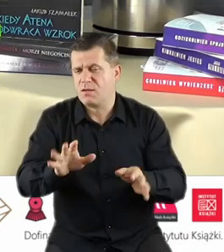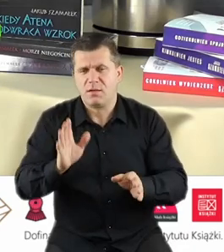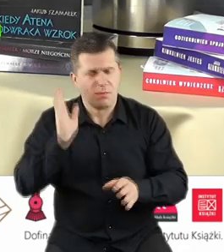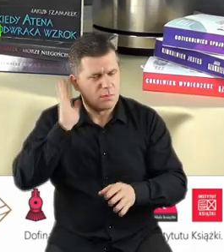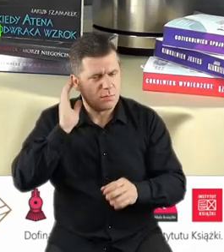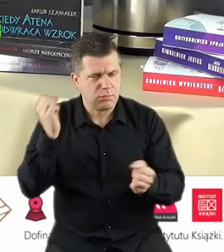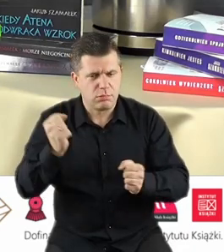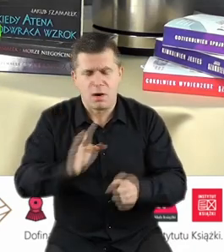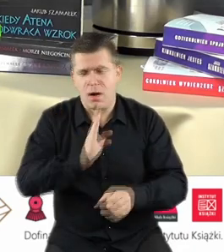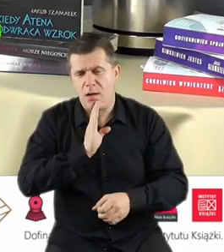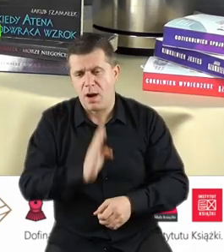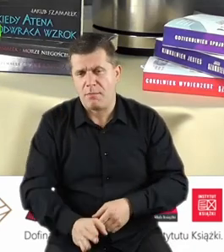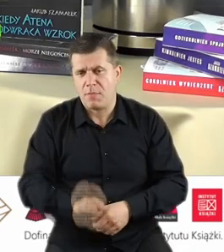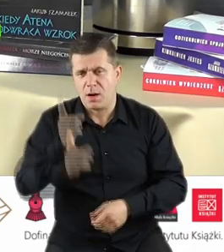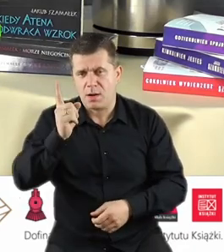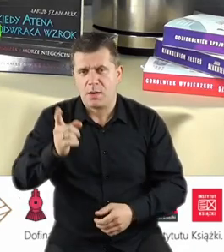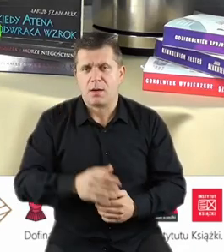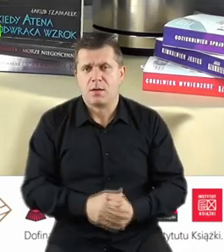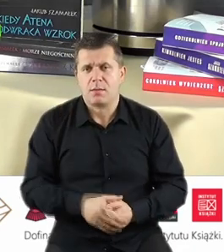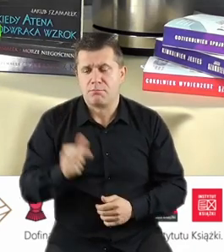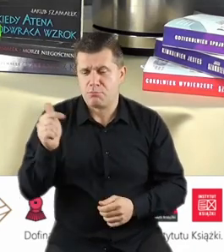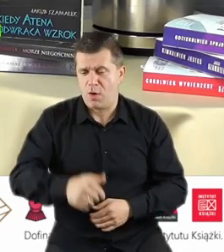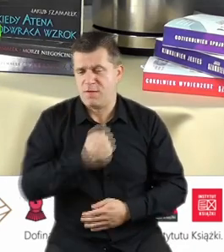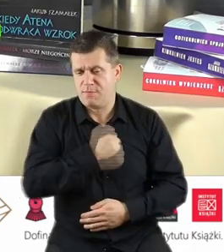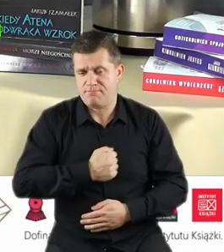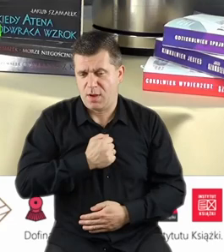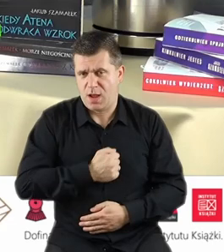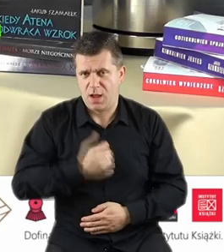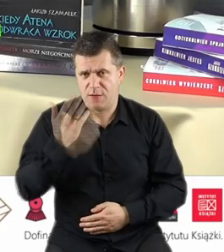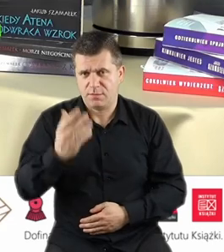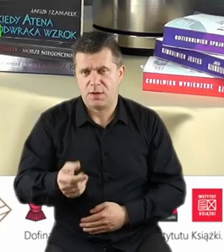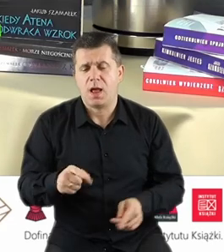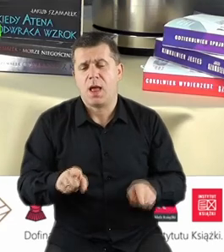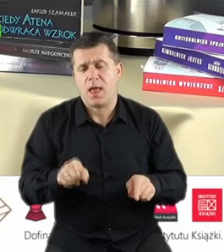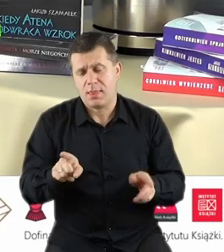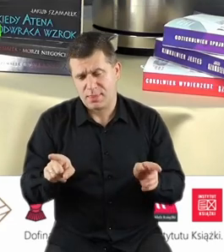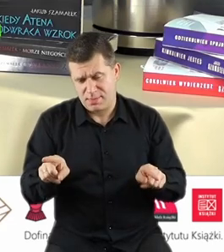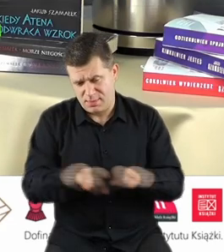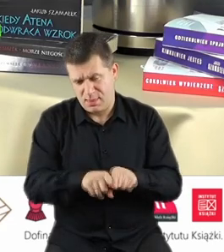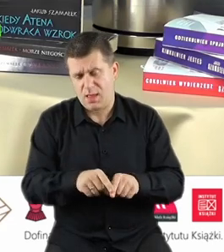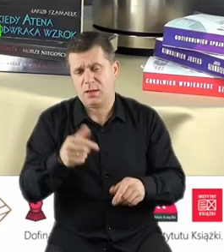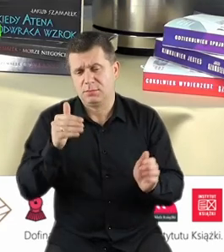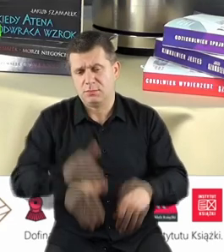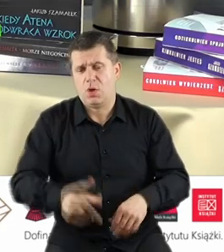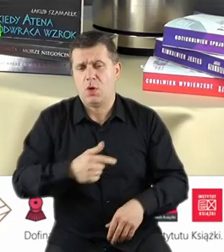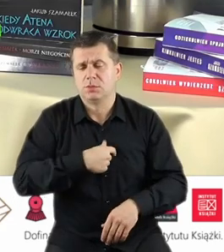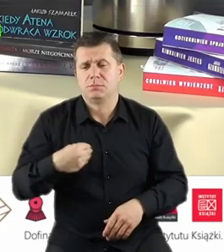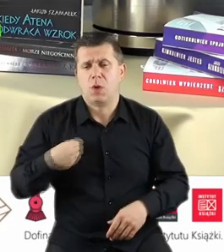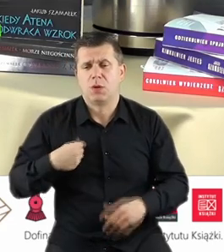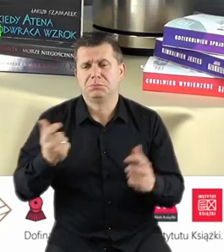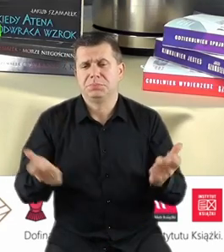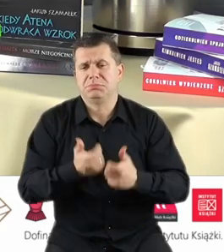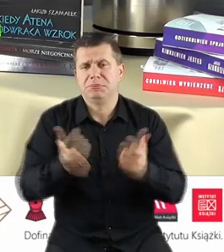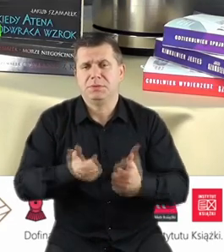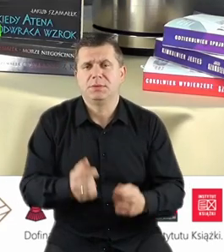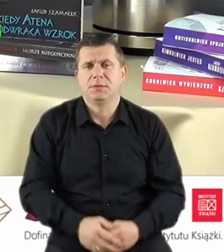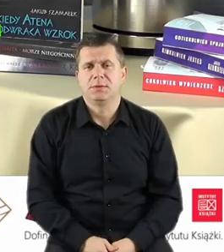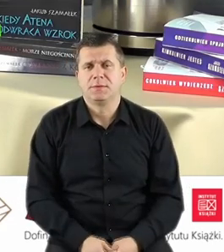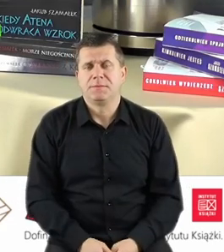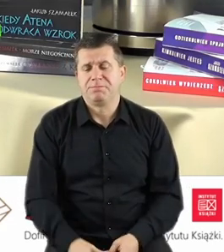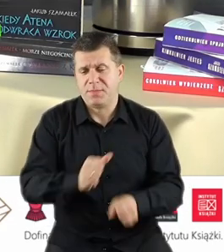się okazuje, powinni byli się martwić, ale oczywiście u nas też to jest obecne, też to jest